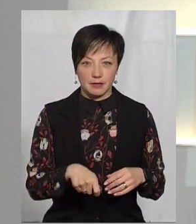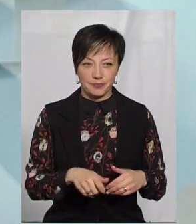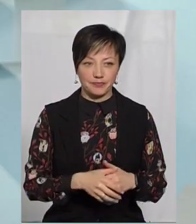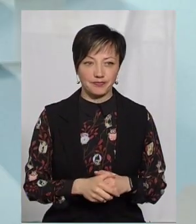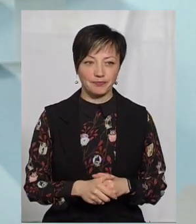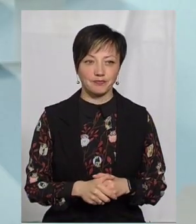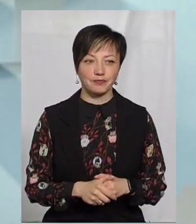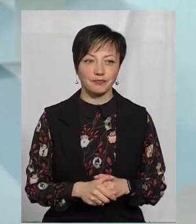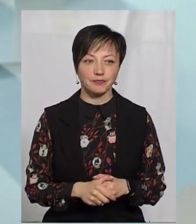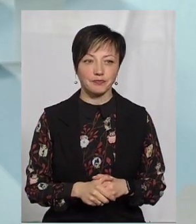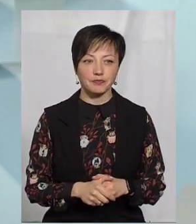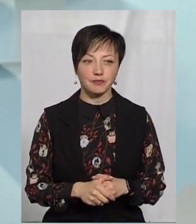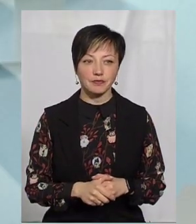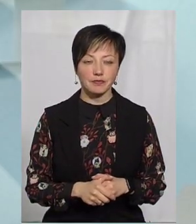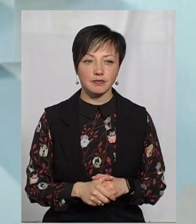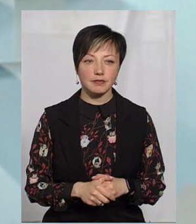президентів, приїздів,